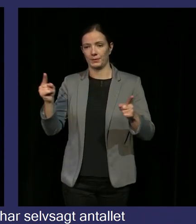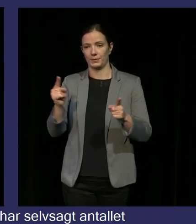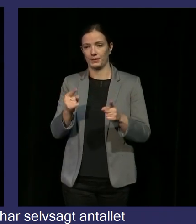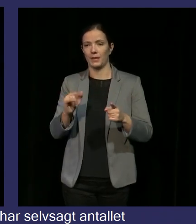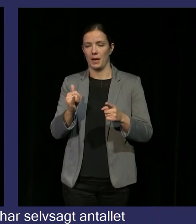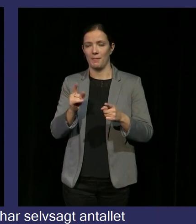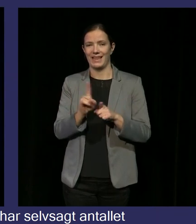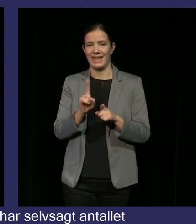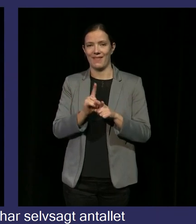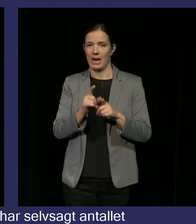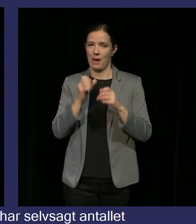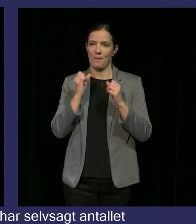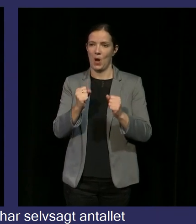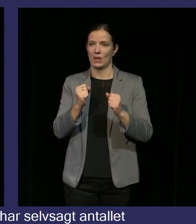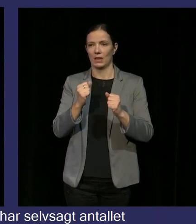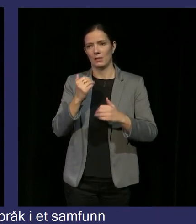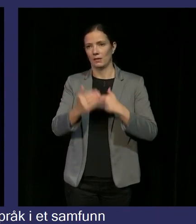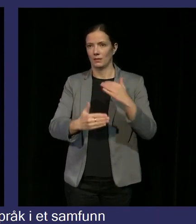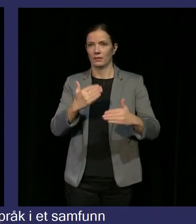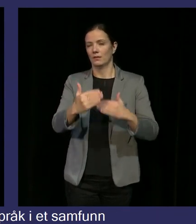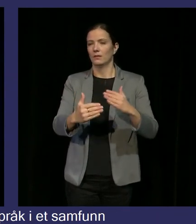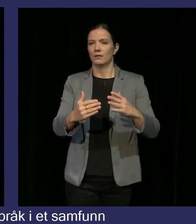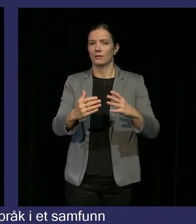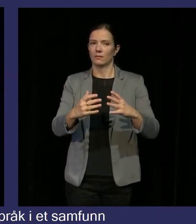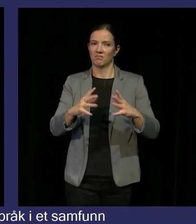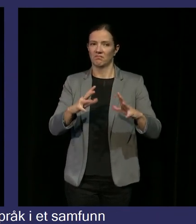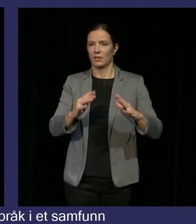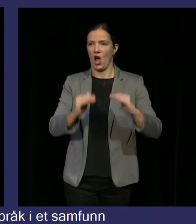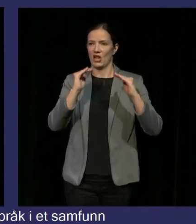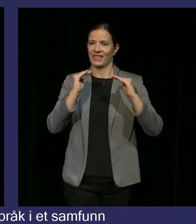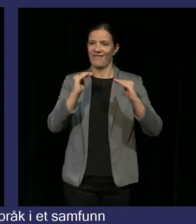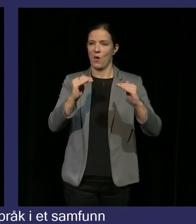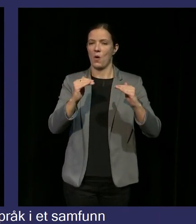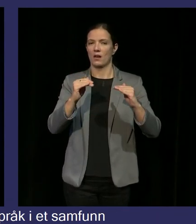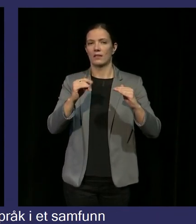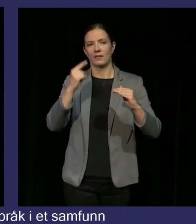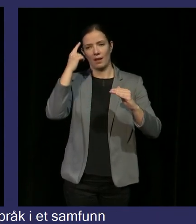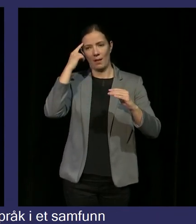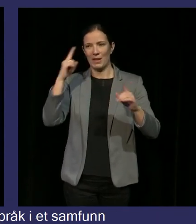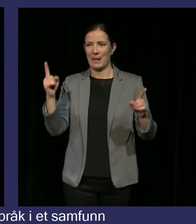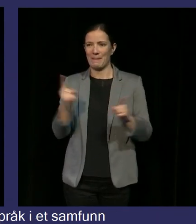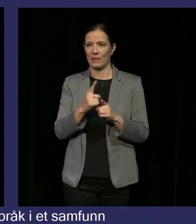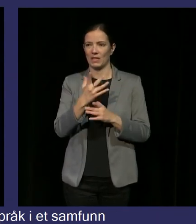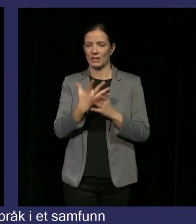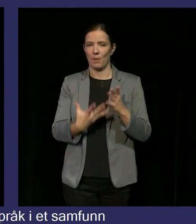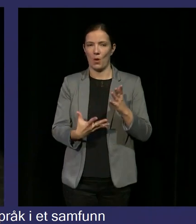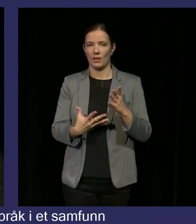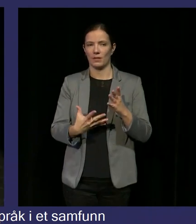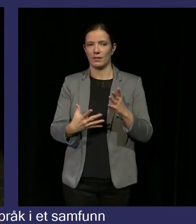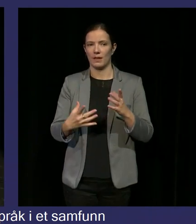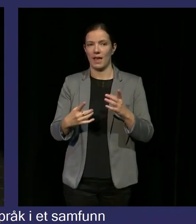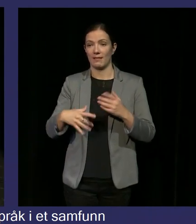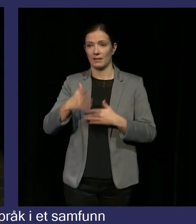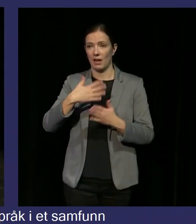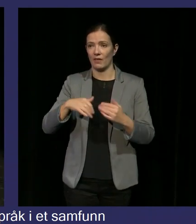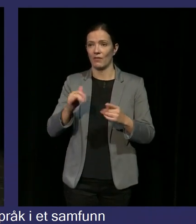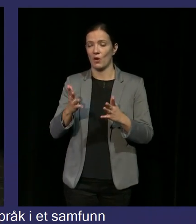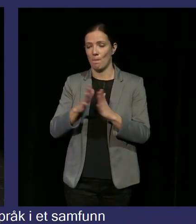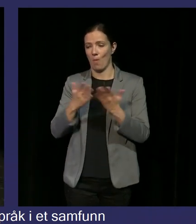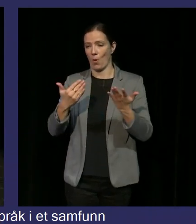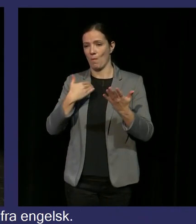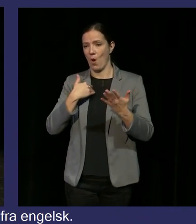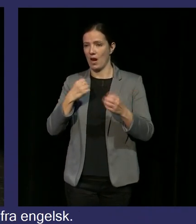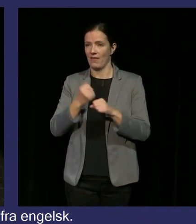vi har likevel holdt det på noe et relativt høyt nivå til å være et minoritetsspråk I et samfunn der selvsagt da bokmål